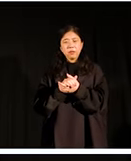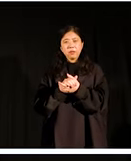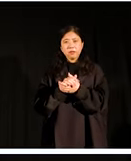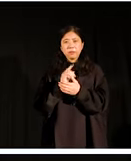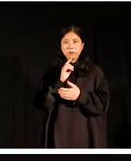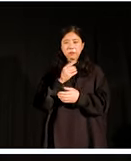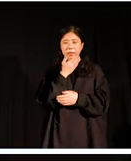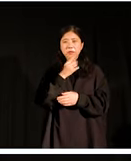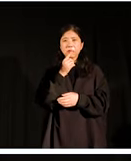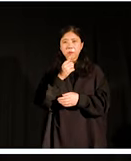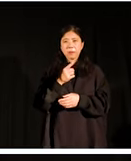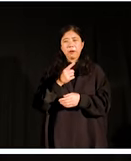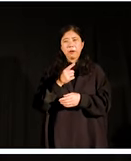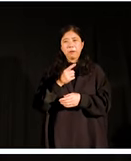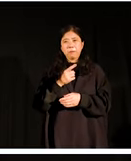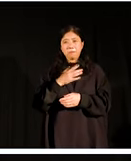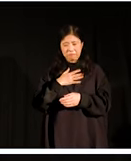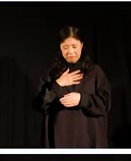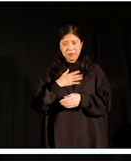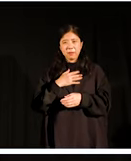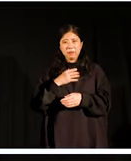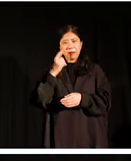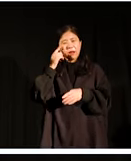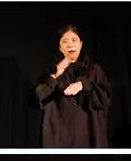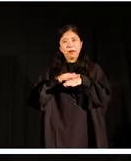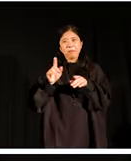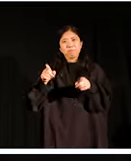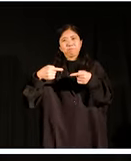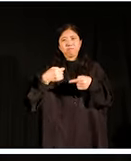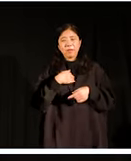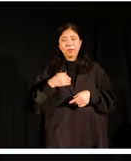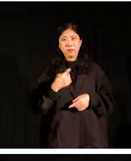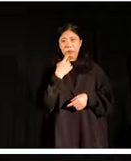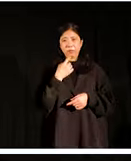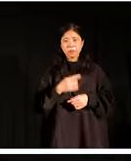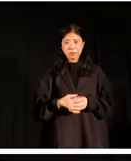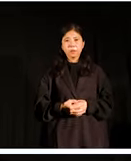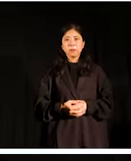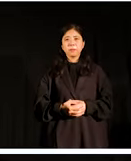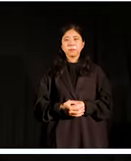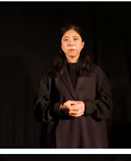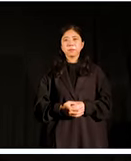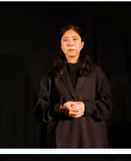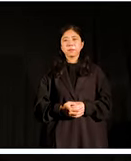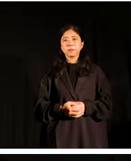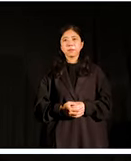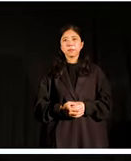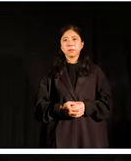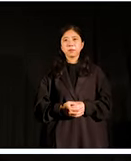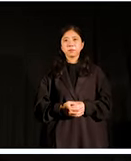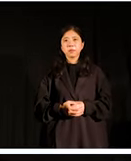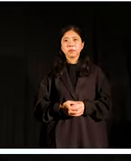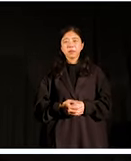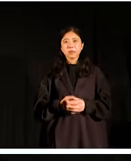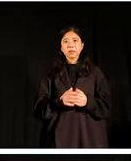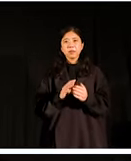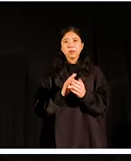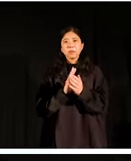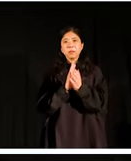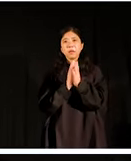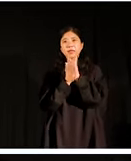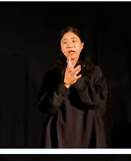ねあのありがとうございますあのそうなんですよねあの本土県外にいるだけ